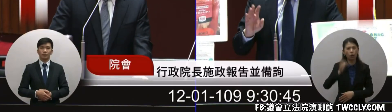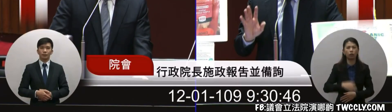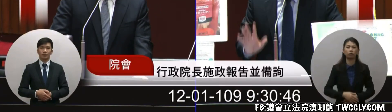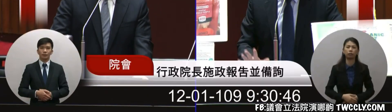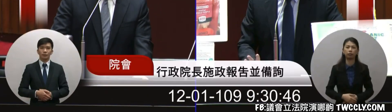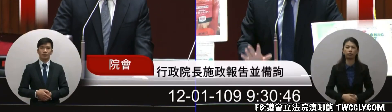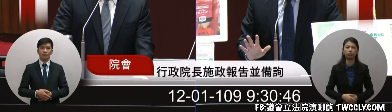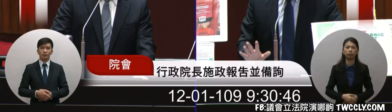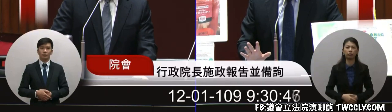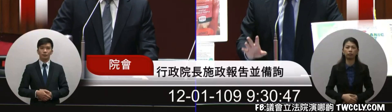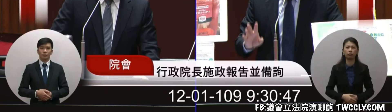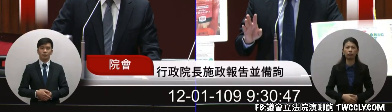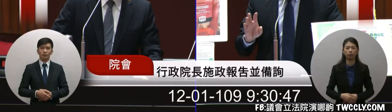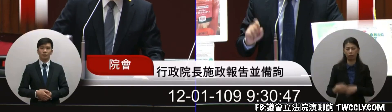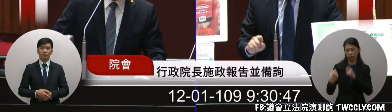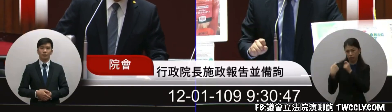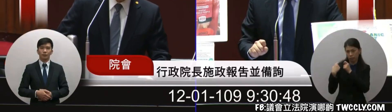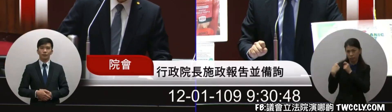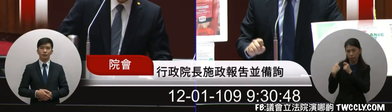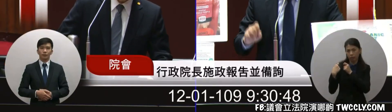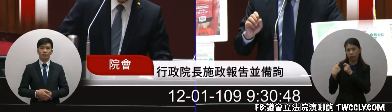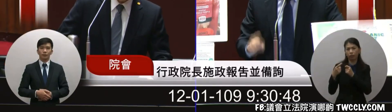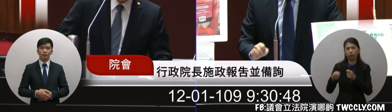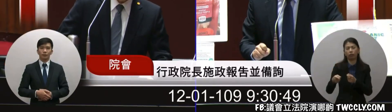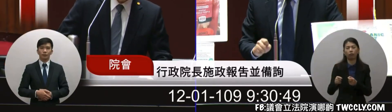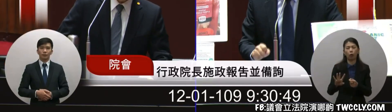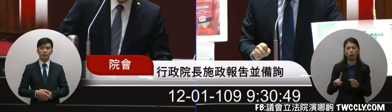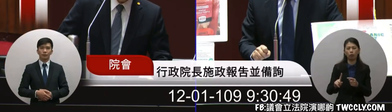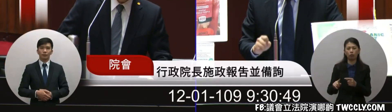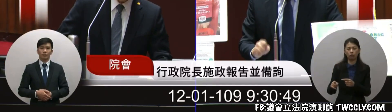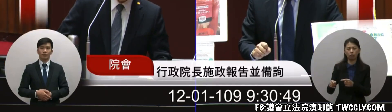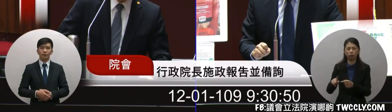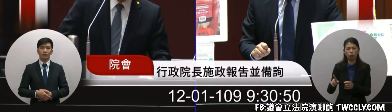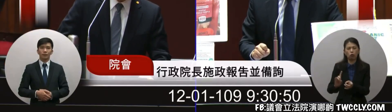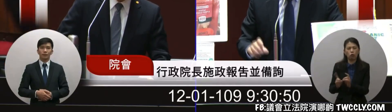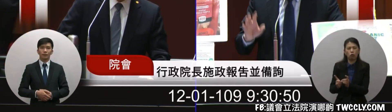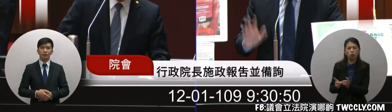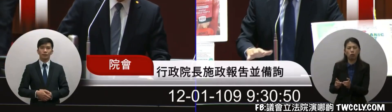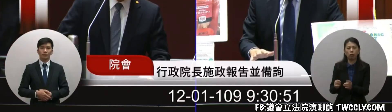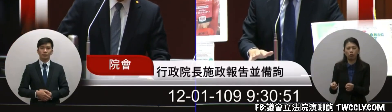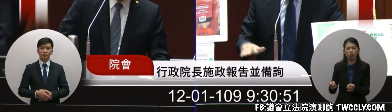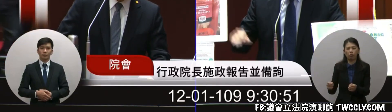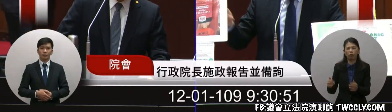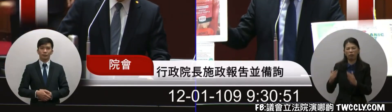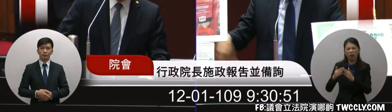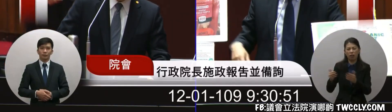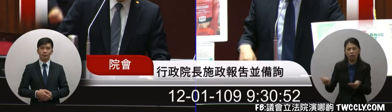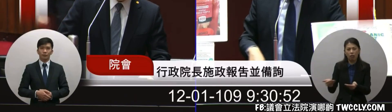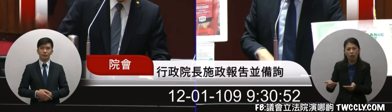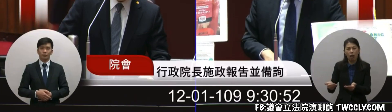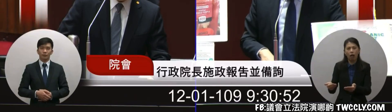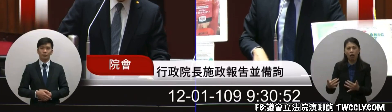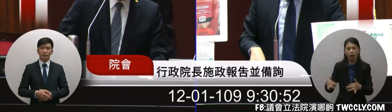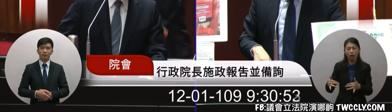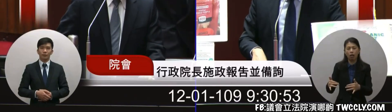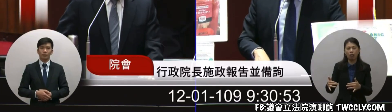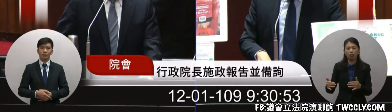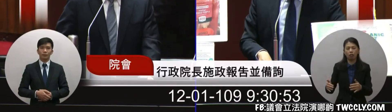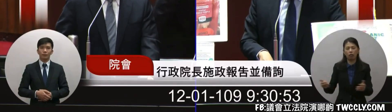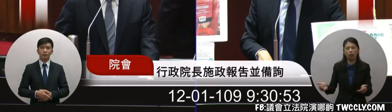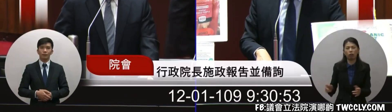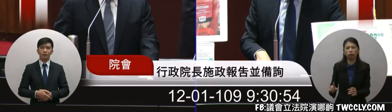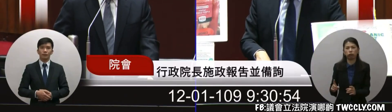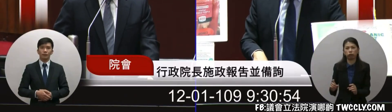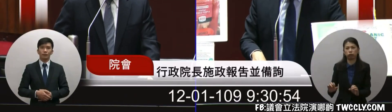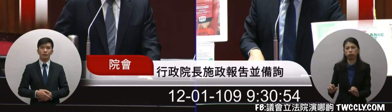题，甚至包括前一阵子这个红单炒房更是罪大恶极，我直说了，很多很多的问题，我们直接往下。所以是不是院